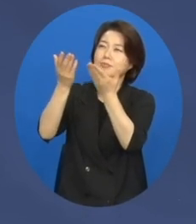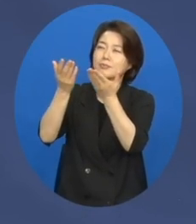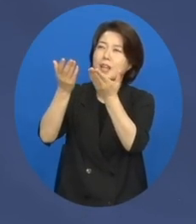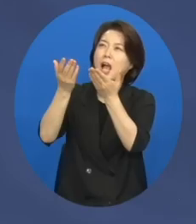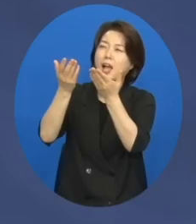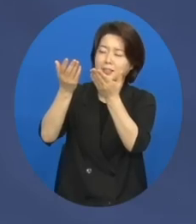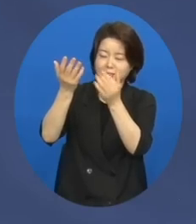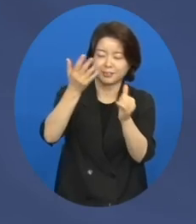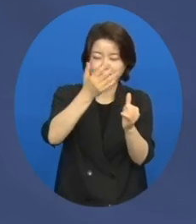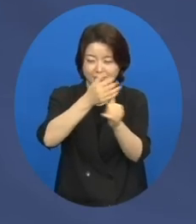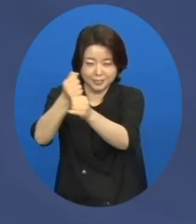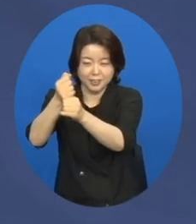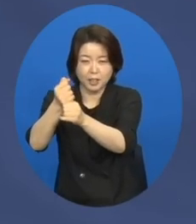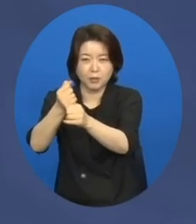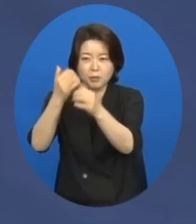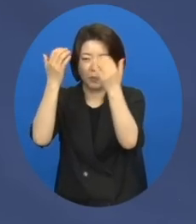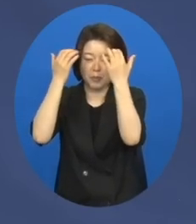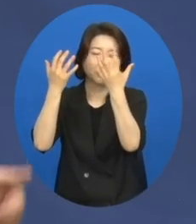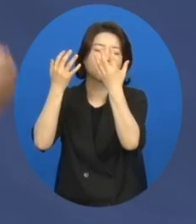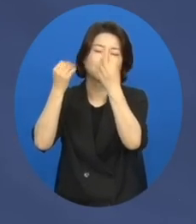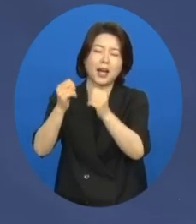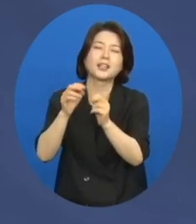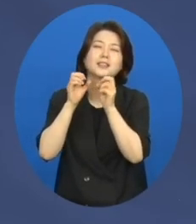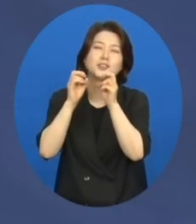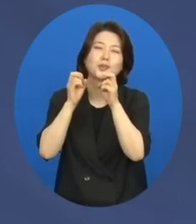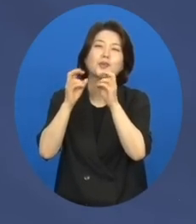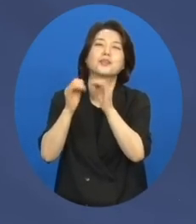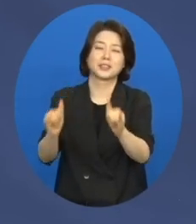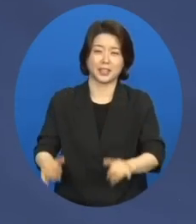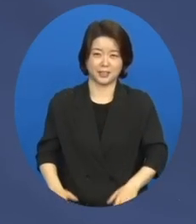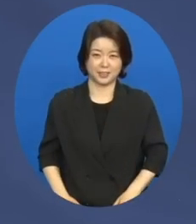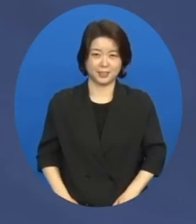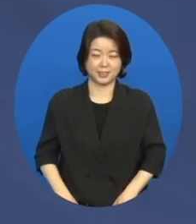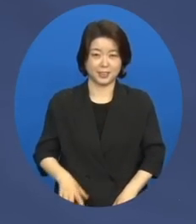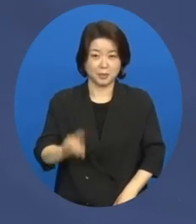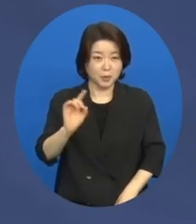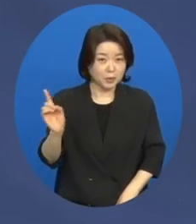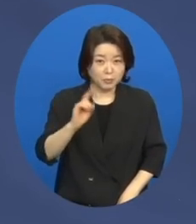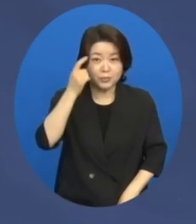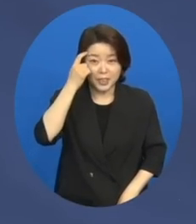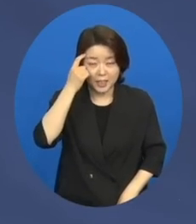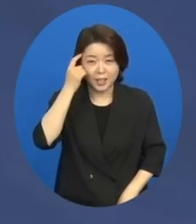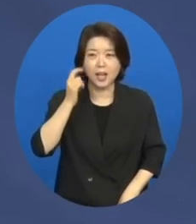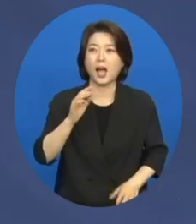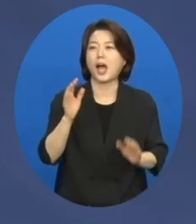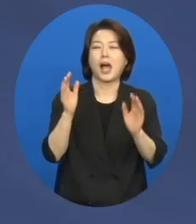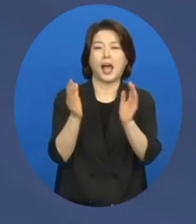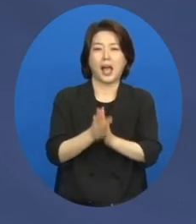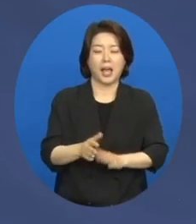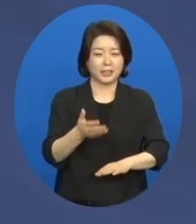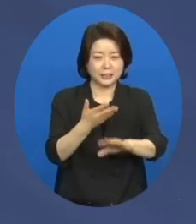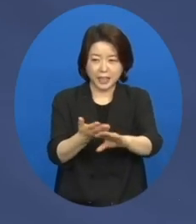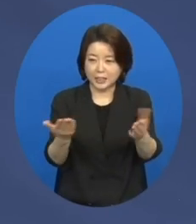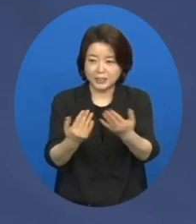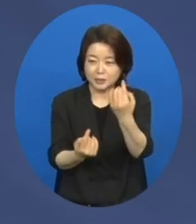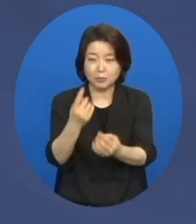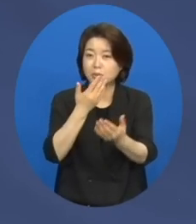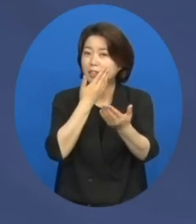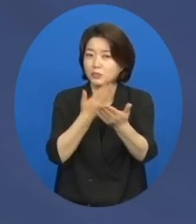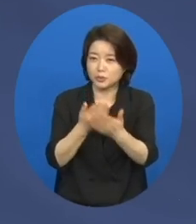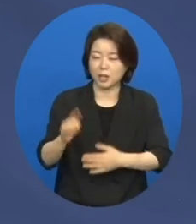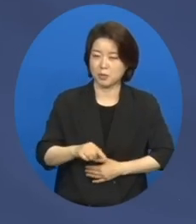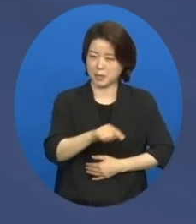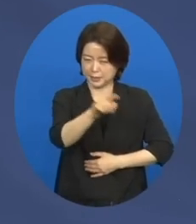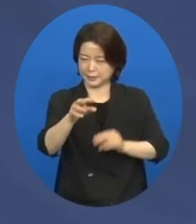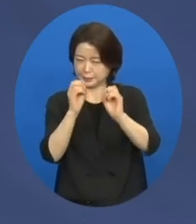끌려나가셔서 고생을 많이 하신 분들이니까 일단 무슨 생각이 들었냐면, 아, 다른 일보다 중요한 건